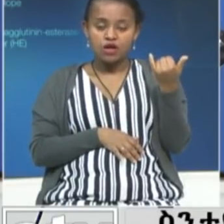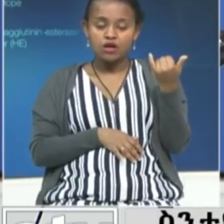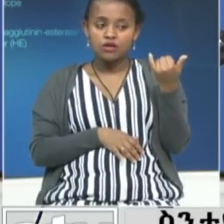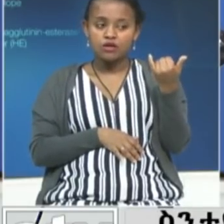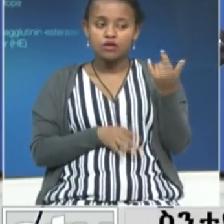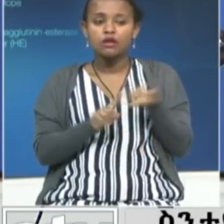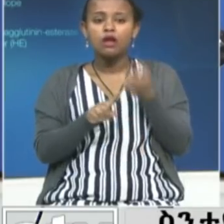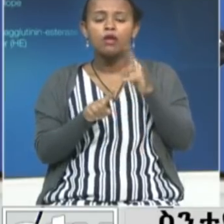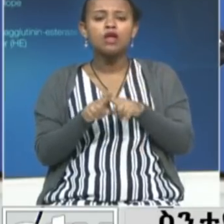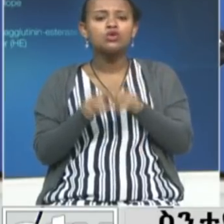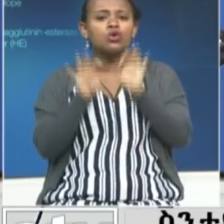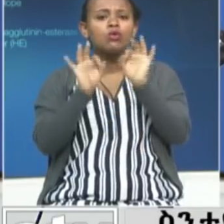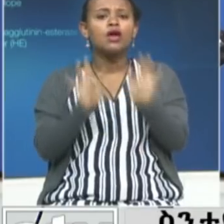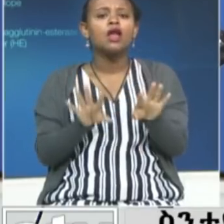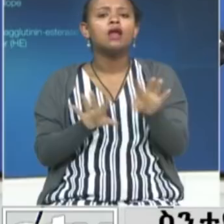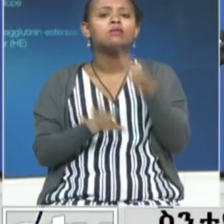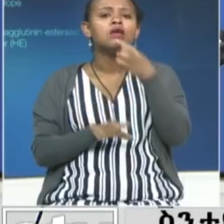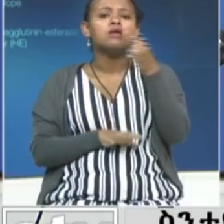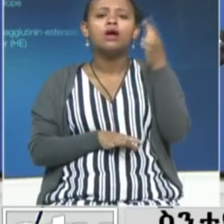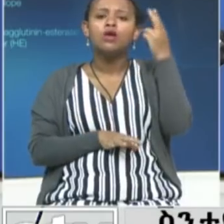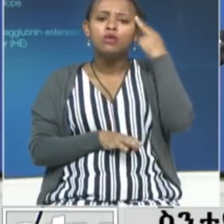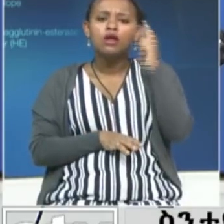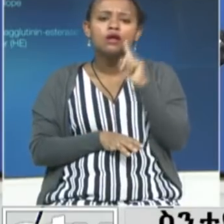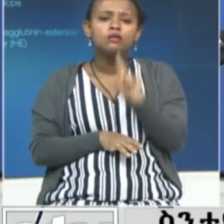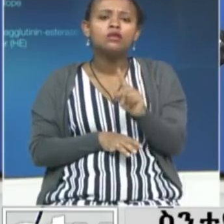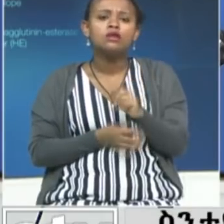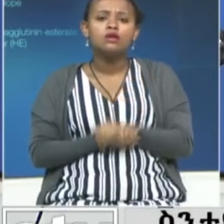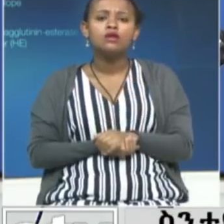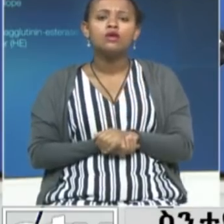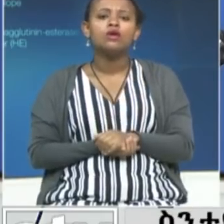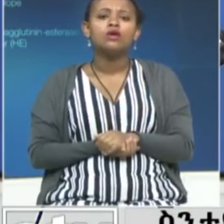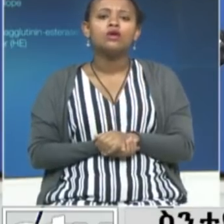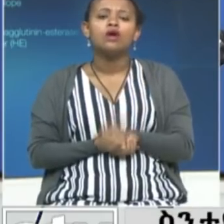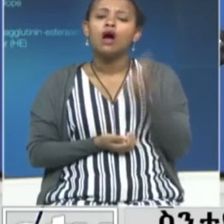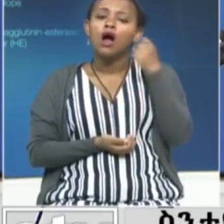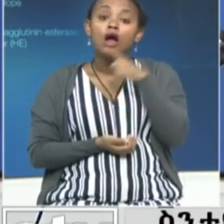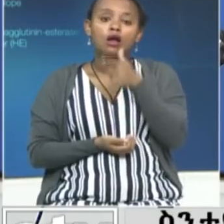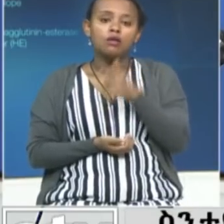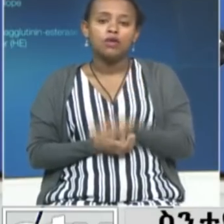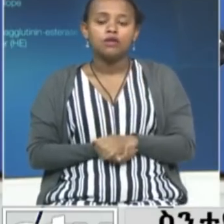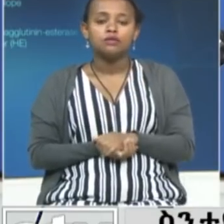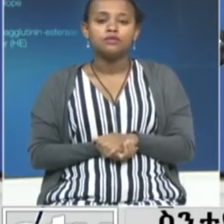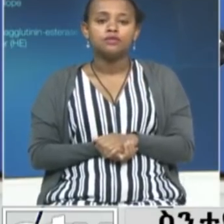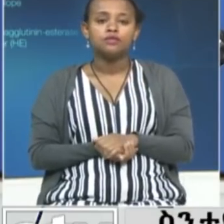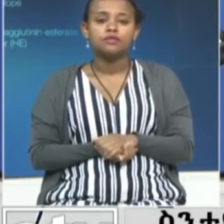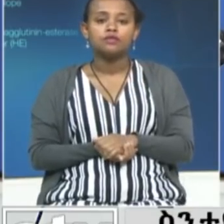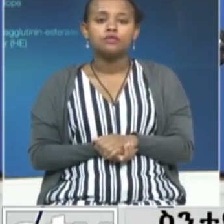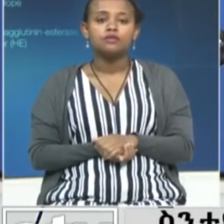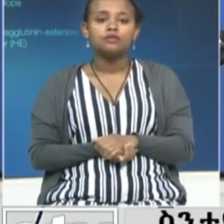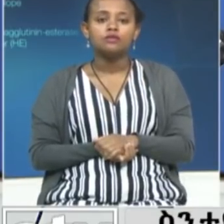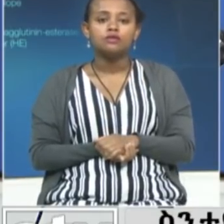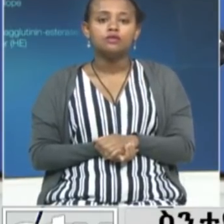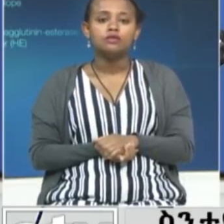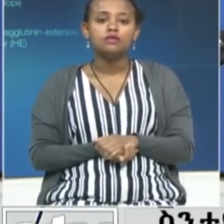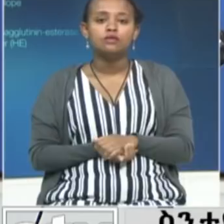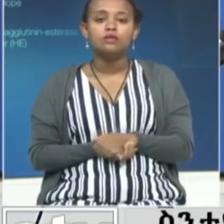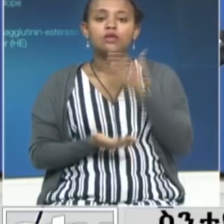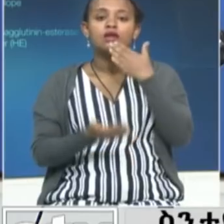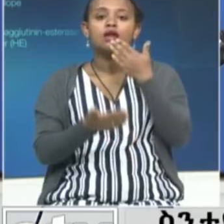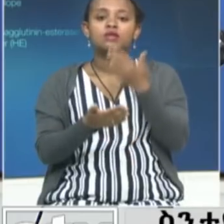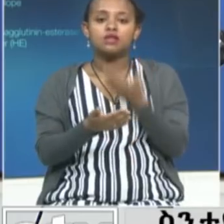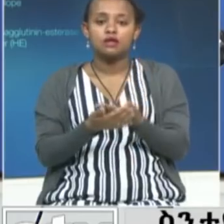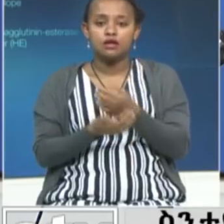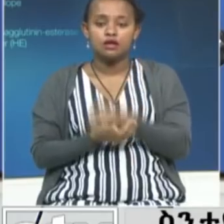ደግሞ ቆይታ ፈቃድ የለም ተባለው። እንዴ መድኃኒቱ ተገንቶ ነው በምን ኬዝ ነው እንዴት አይደለም ነው አልገባልኝም። እሺ እሺ